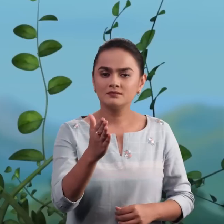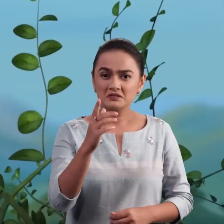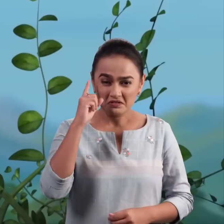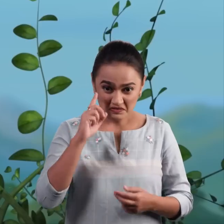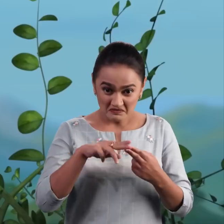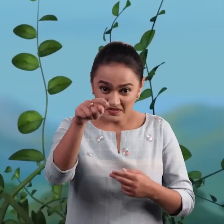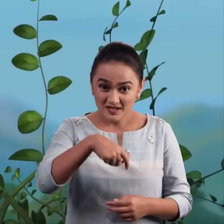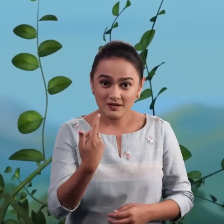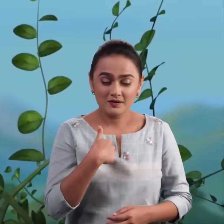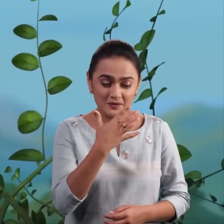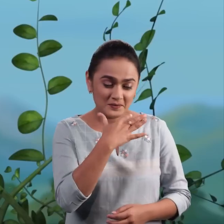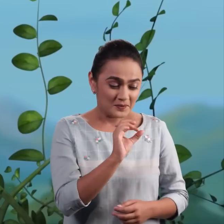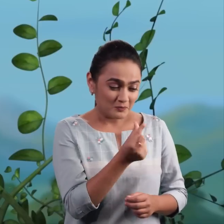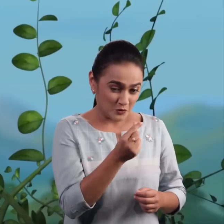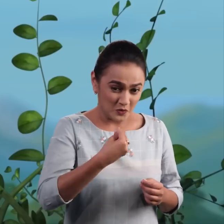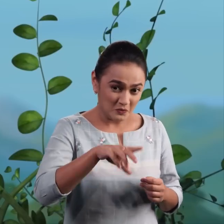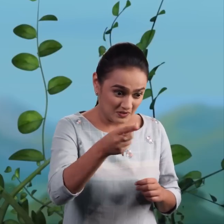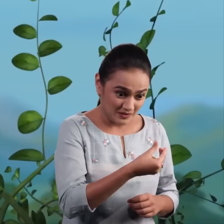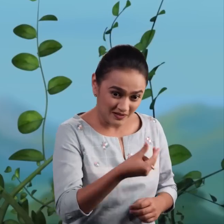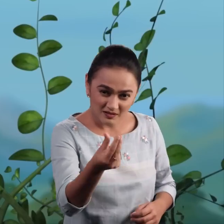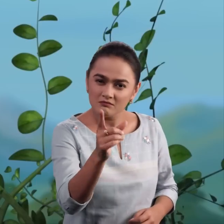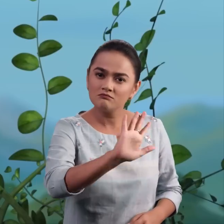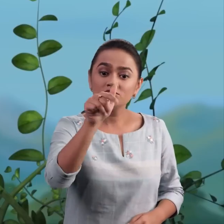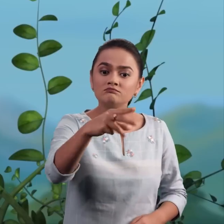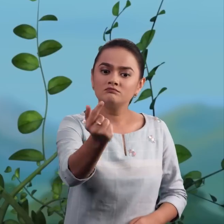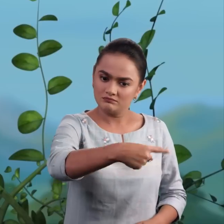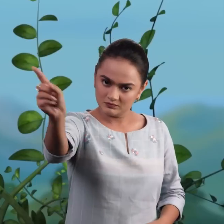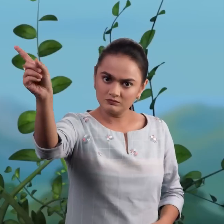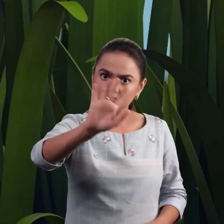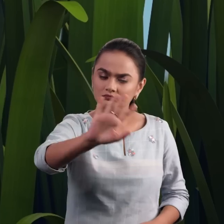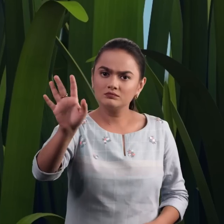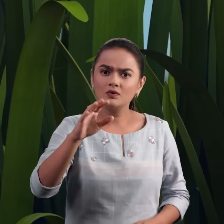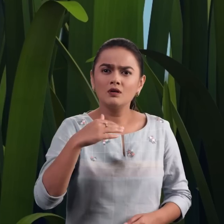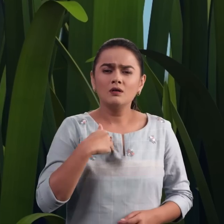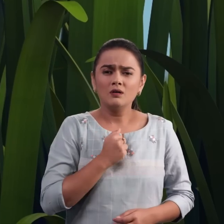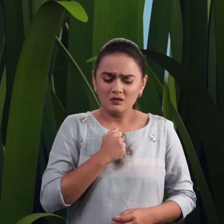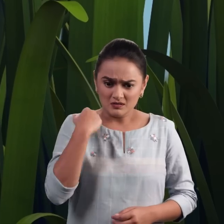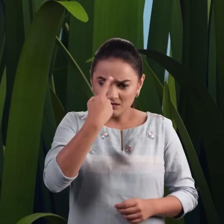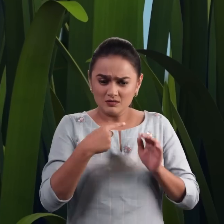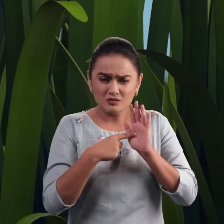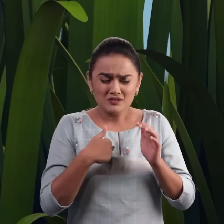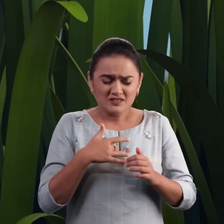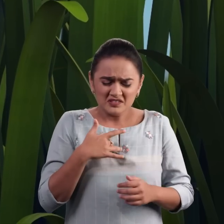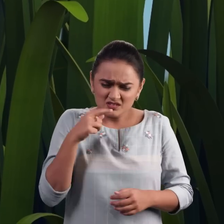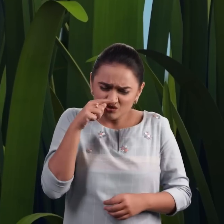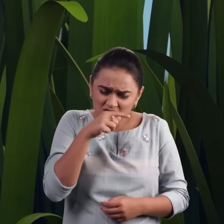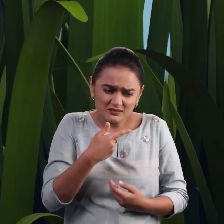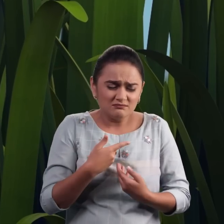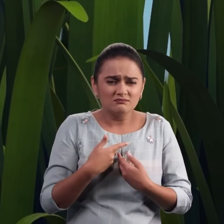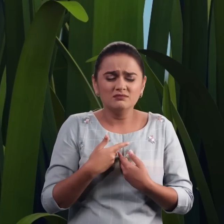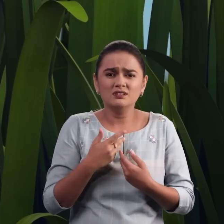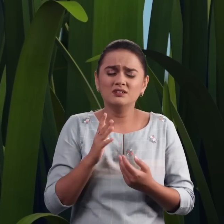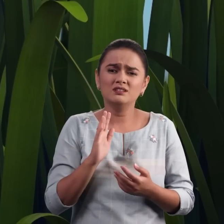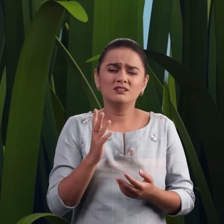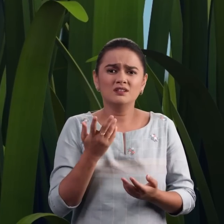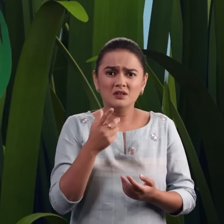कृष्णा, यदि तुम हमसे हमारे सुंदर मोती मांगने आए हो तो यहाँ से चले जाओ। मुझे अपना मुख दिखाने में भी लज्जा हो रही